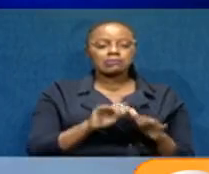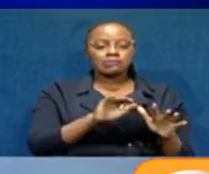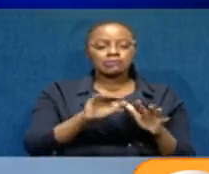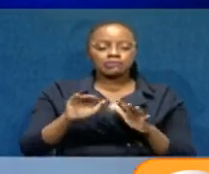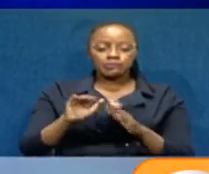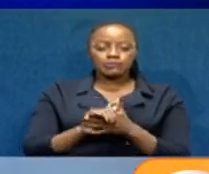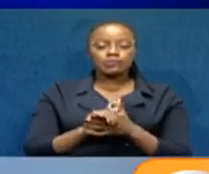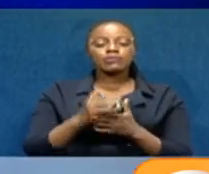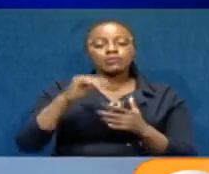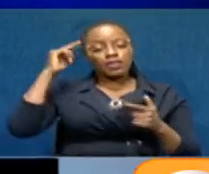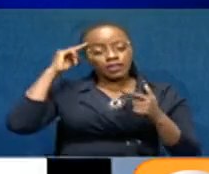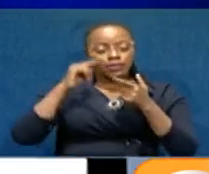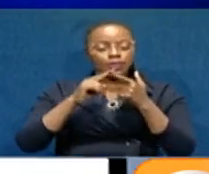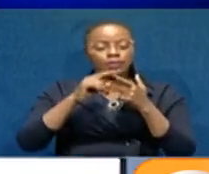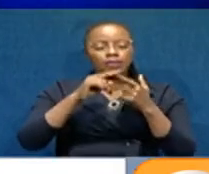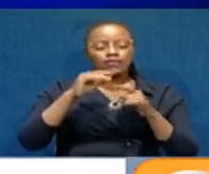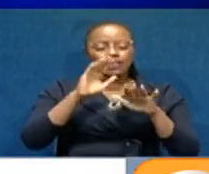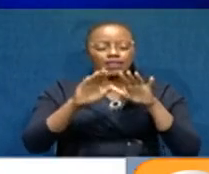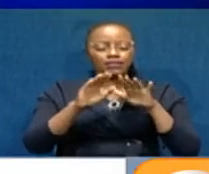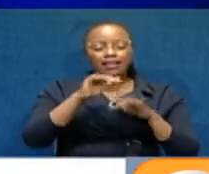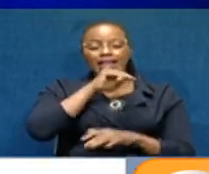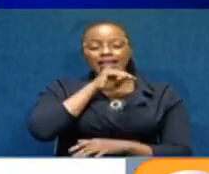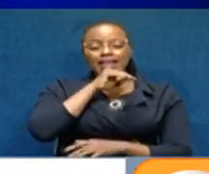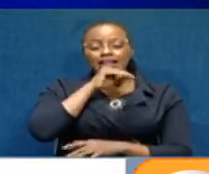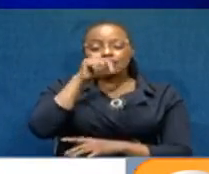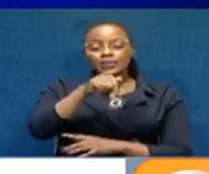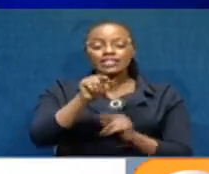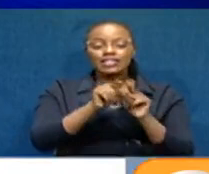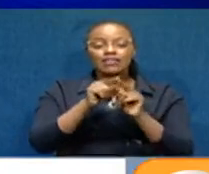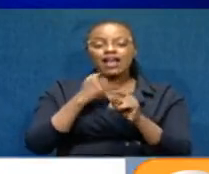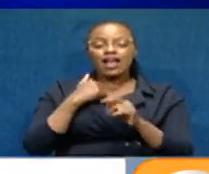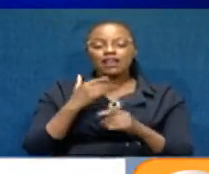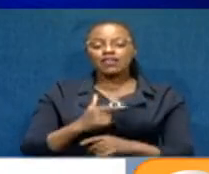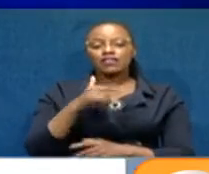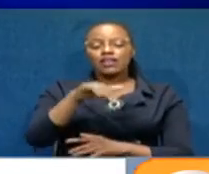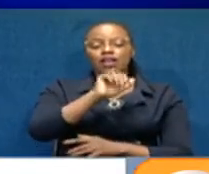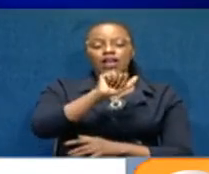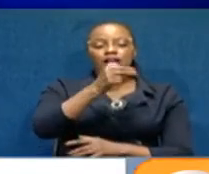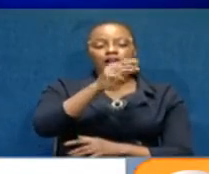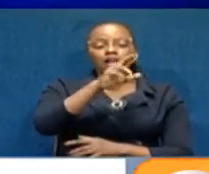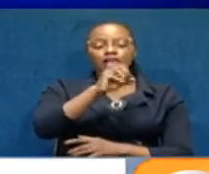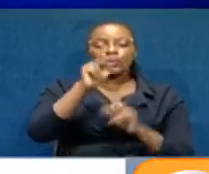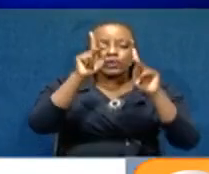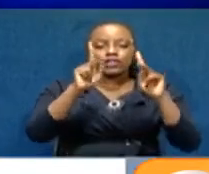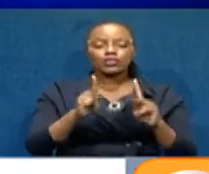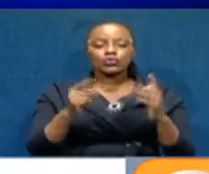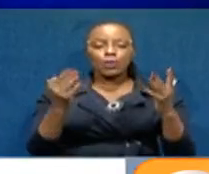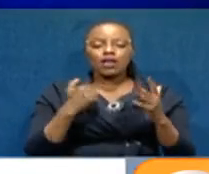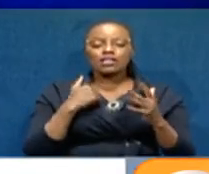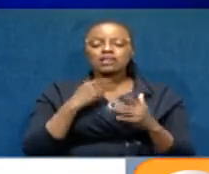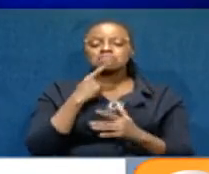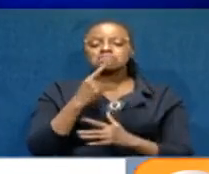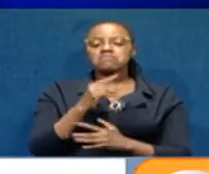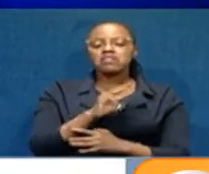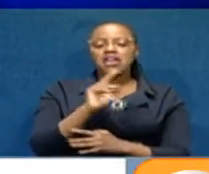Mgombea urais wa muungano wa Azimio la Umoja One Kenya Raila Odinga hii leo amefanya ziara katika eneo la Ahero, kaunti ya Kisumu, ambapo